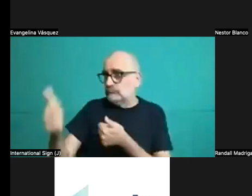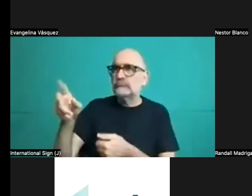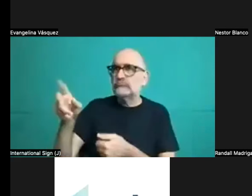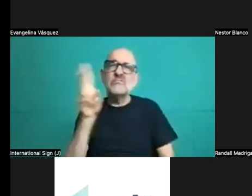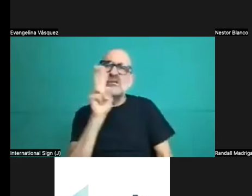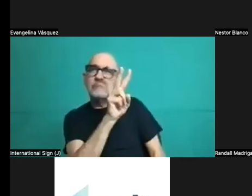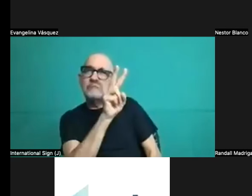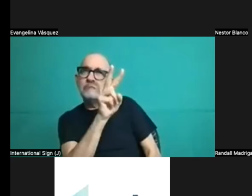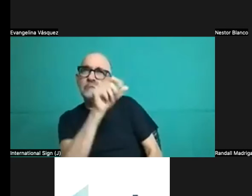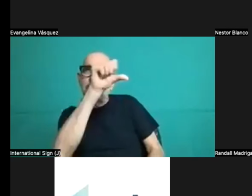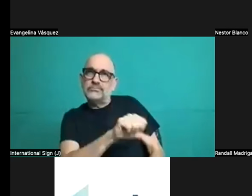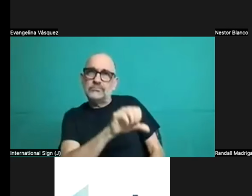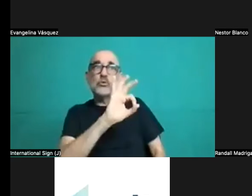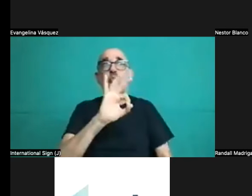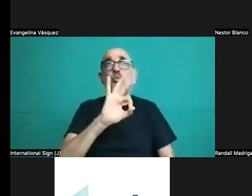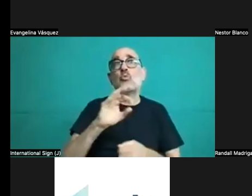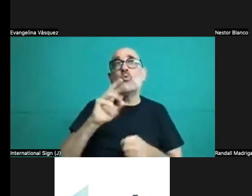lorsqu'on